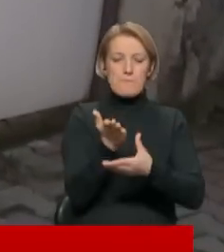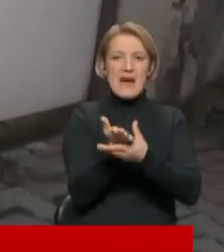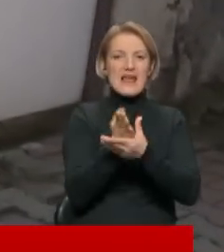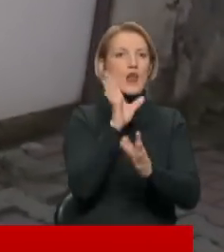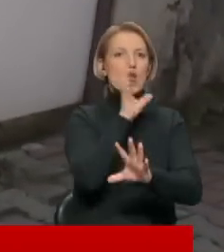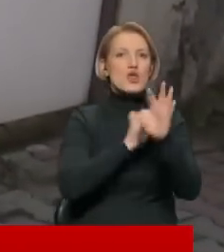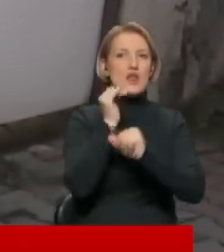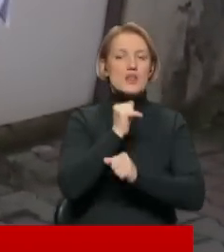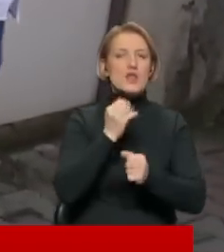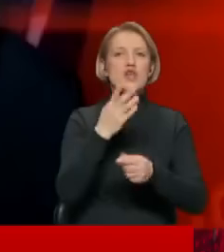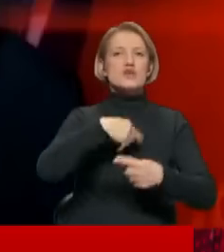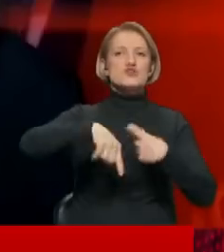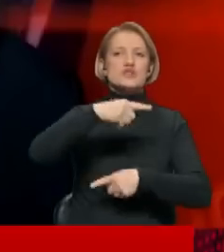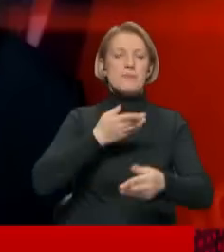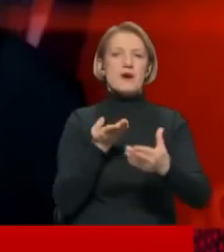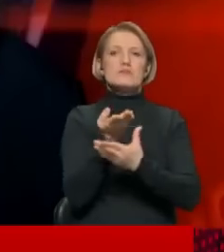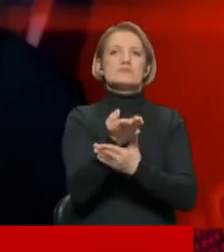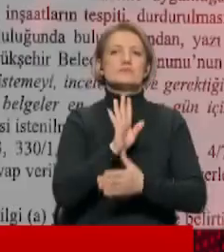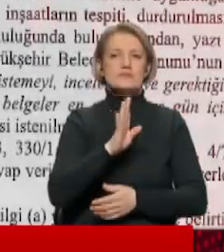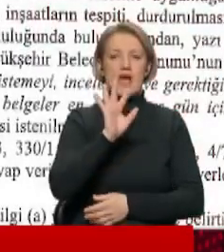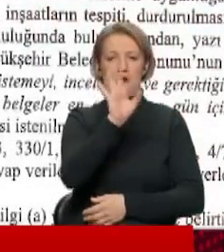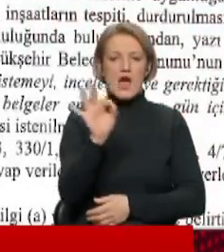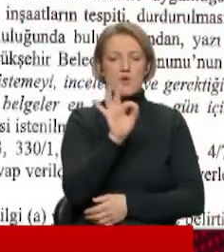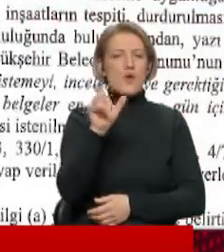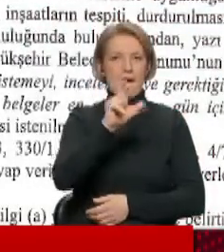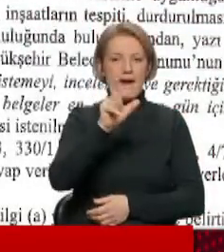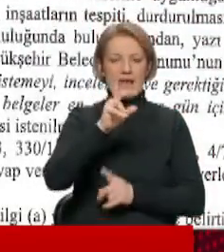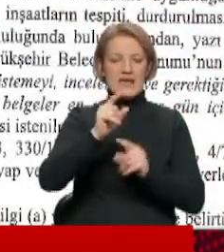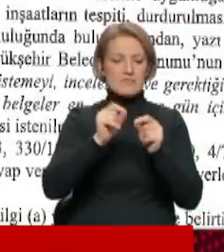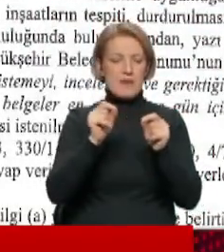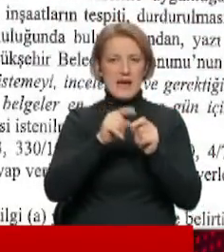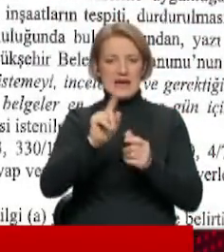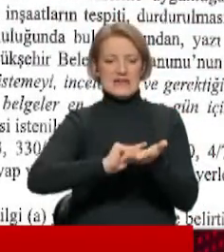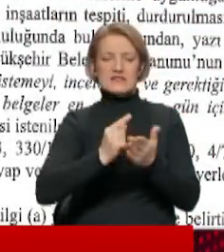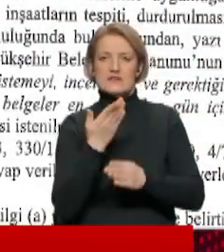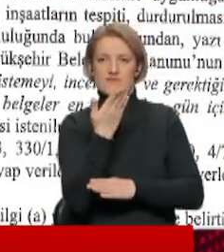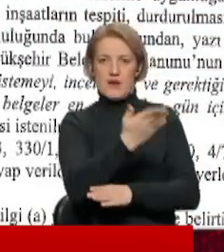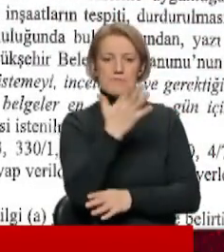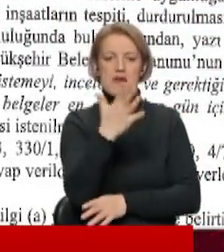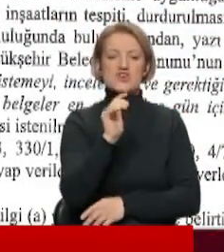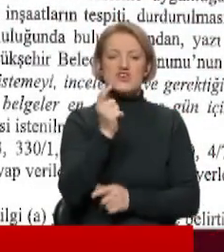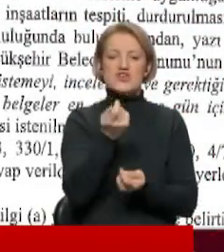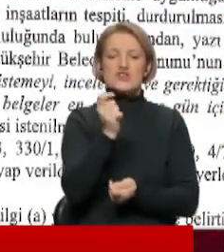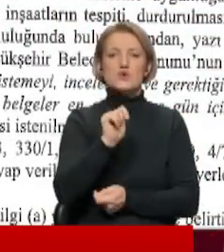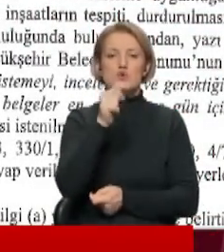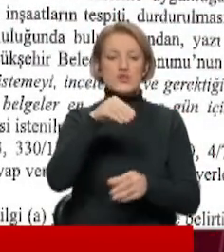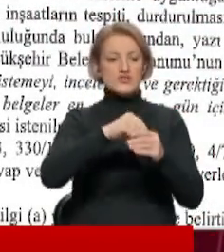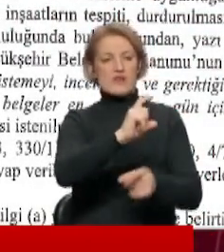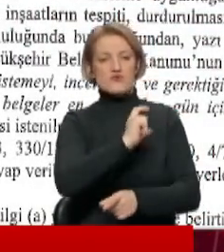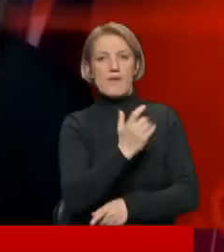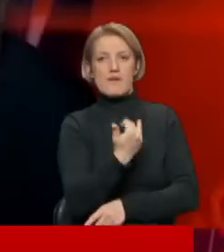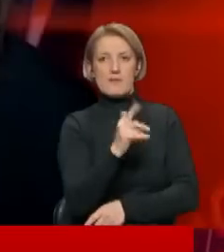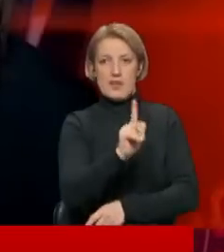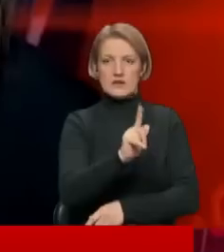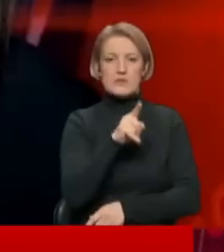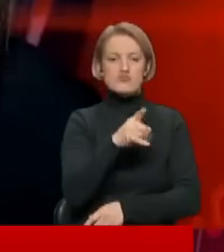gizlendi işleme konulmadı Eylül ayında tekrar İBB II yazı yazıyor bu sefer 5 iş günü içerisinde cevap vermeniz gerekiyor